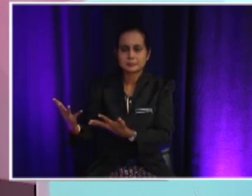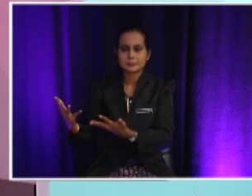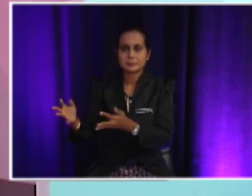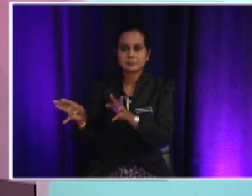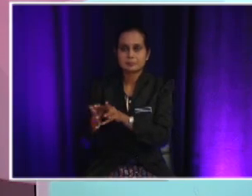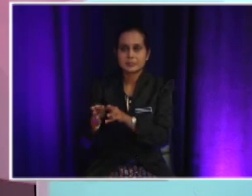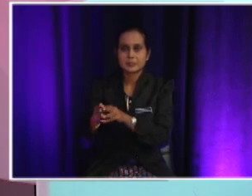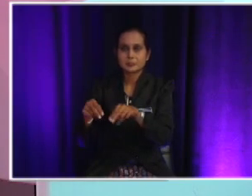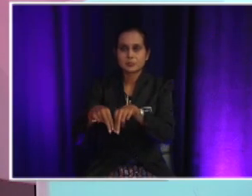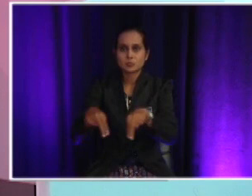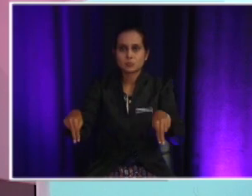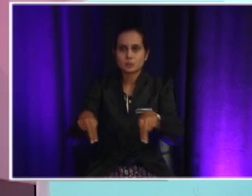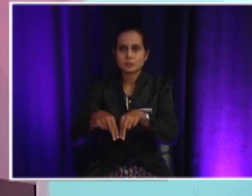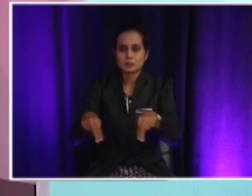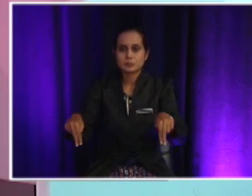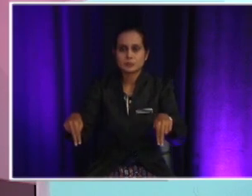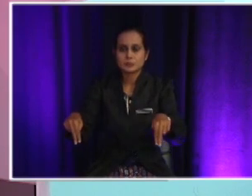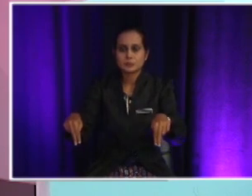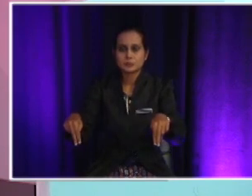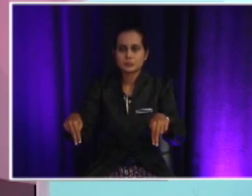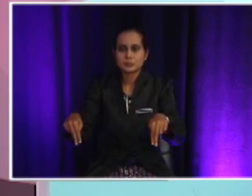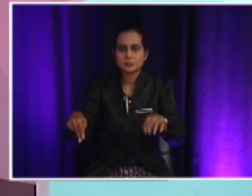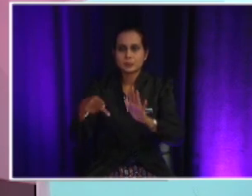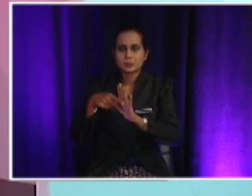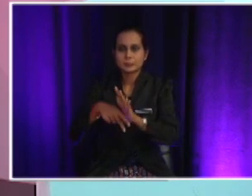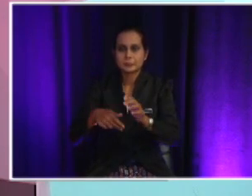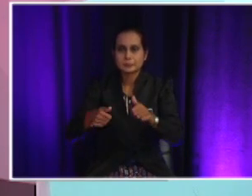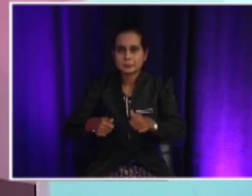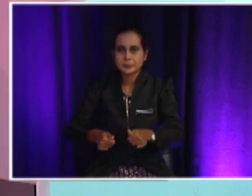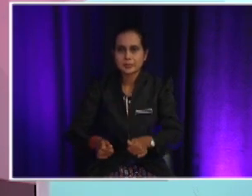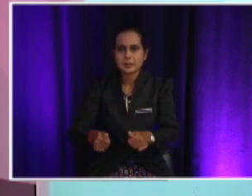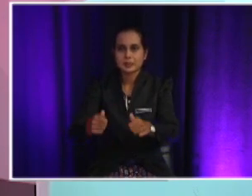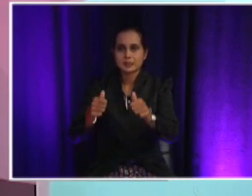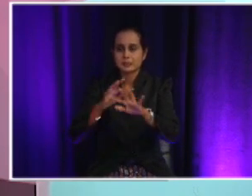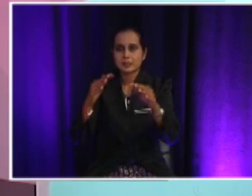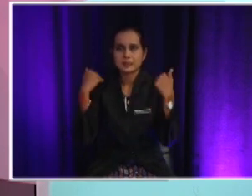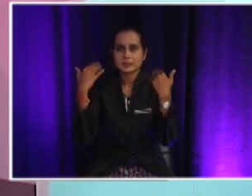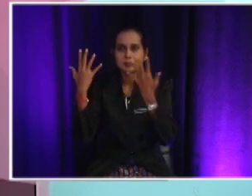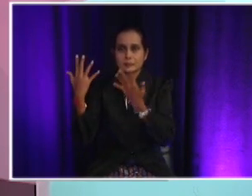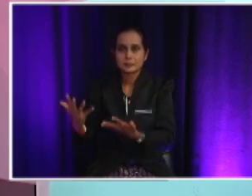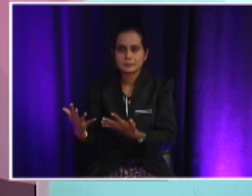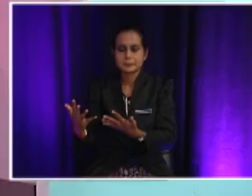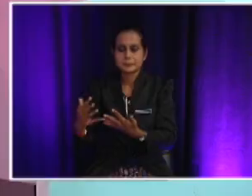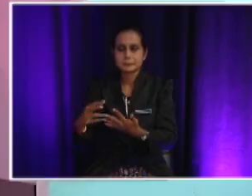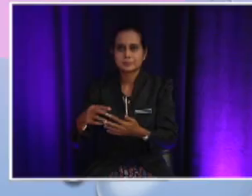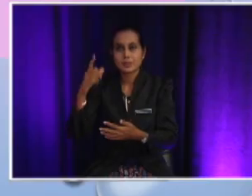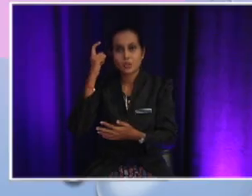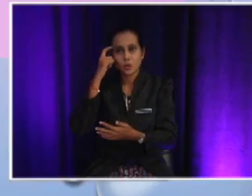kita mengukur wire jumper kan, pengalih. Okey, pengalih tidak ada apa-apa beban. So, logiknya